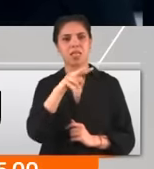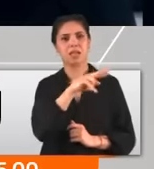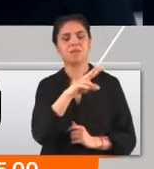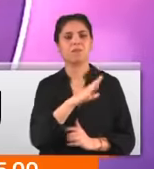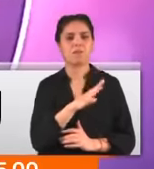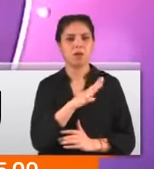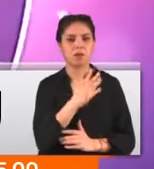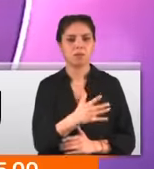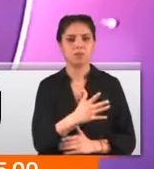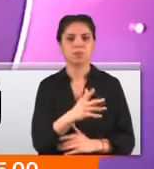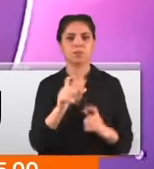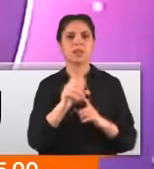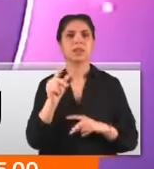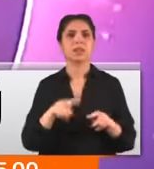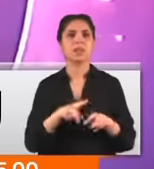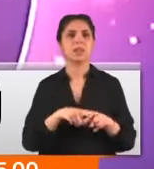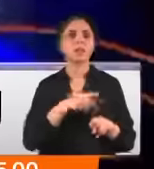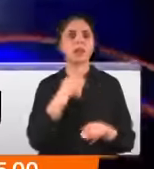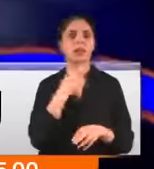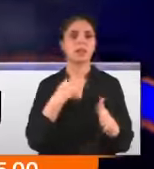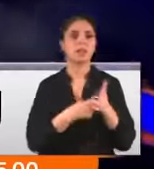Atlı da vardı. Simay Atlı geliyor.